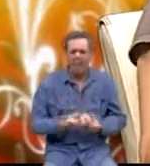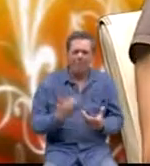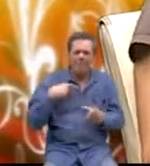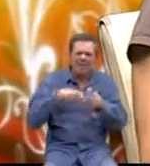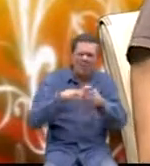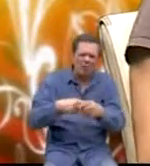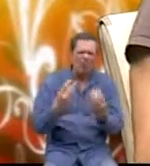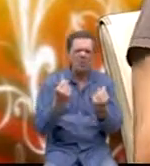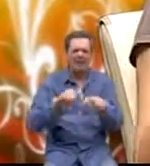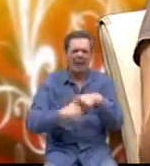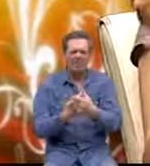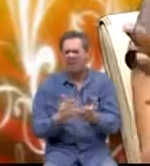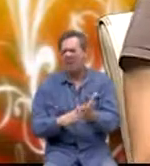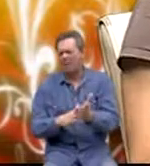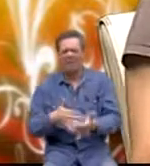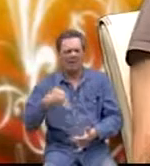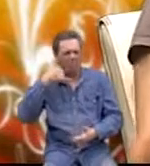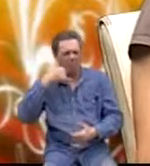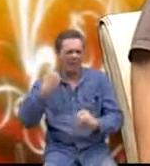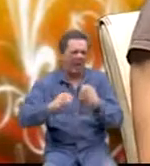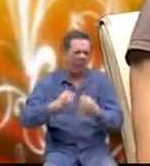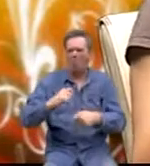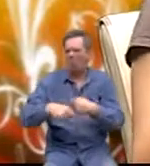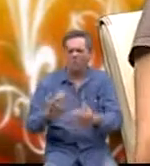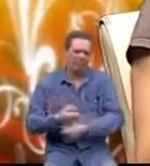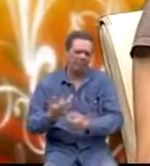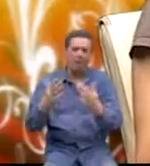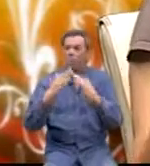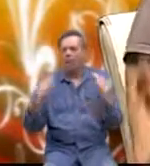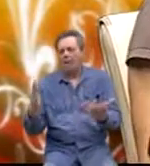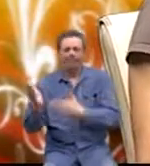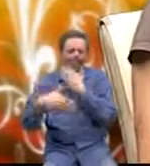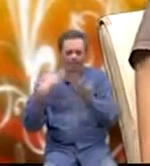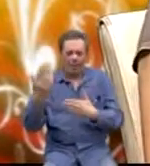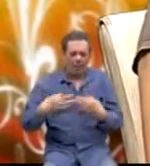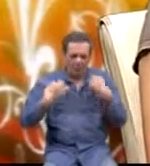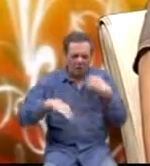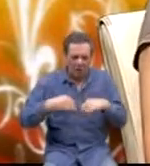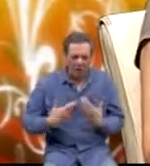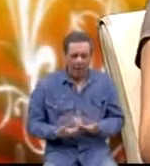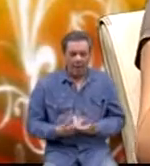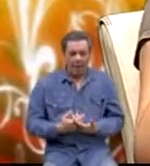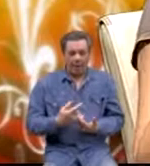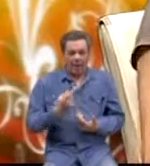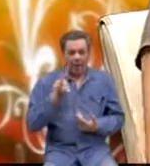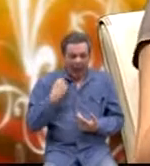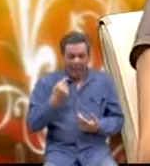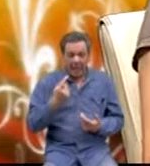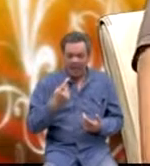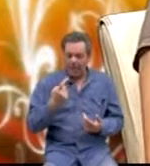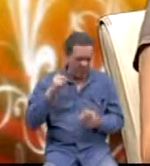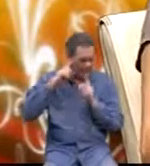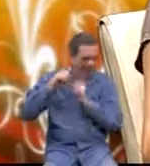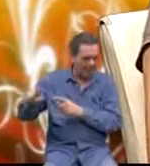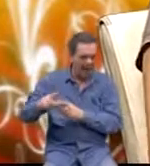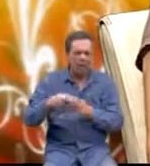neke materijalne stvari kao što su, ne znam, mobitel, auto, posao i slično, kuća, dom, odjeća, ali zapostavljamo taj